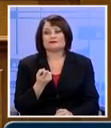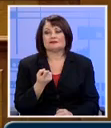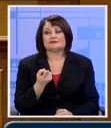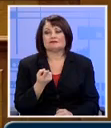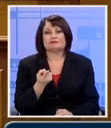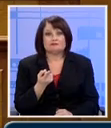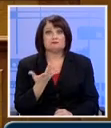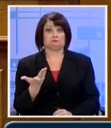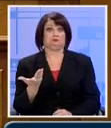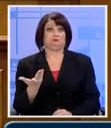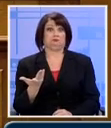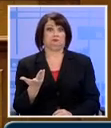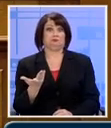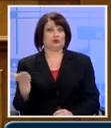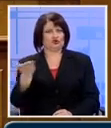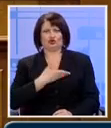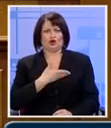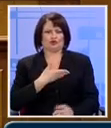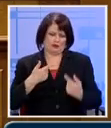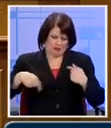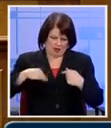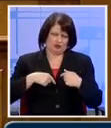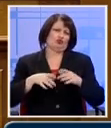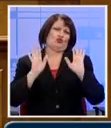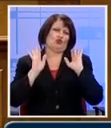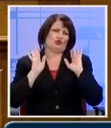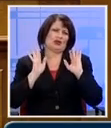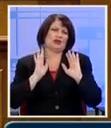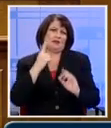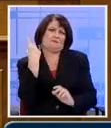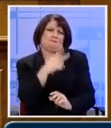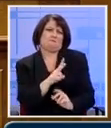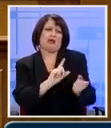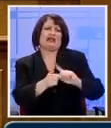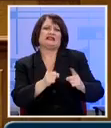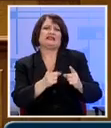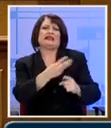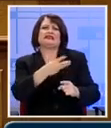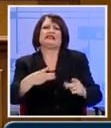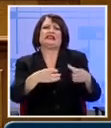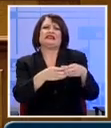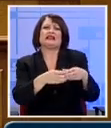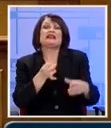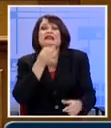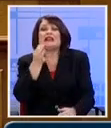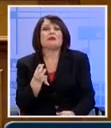Και προκάλεσε η δήλωση αυτή τεράστιο σόκο σε εμάς, στο εσωτερικό σας. Τι τους